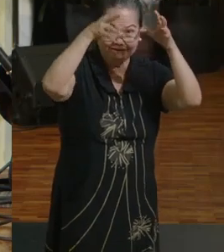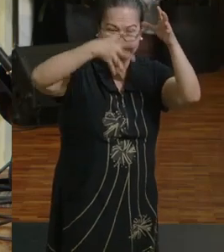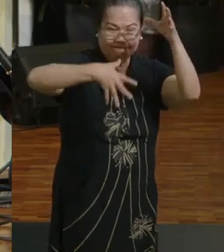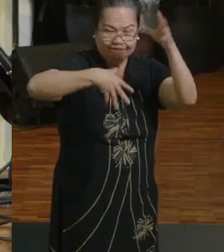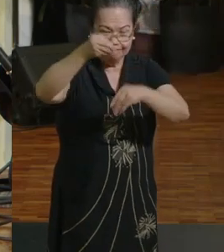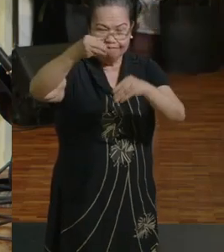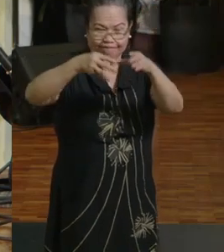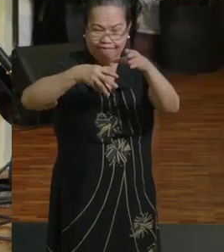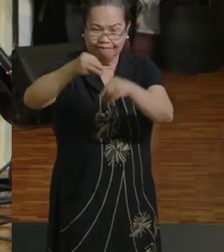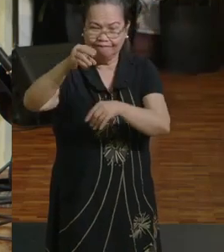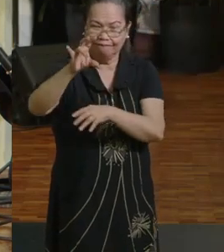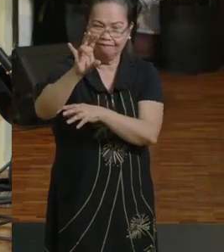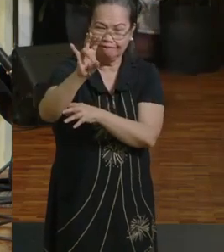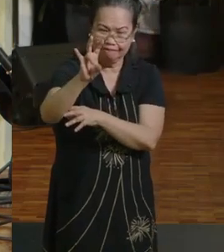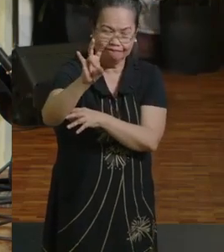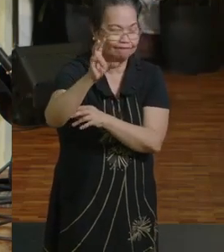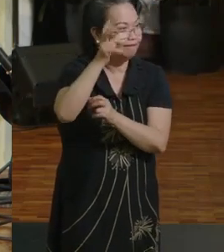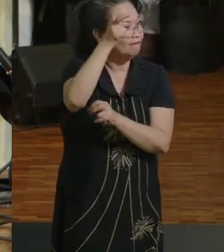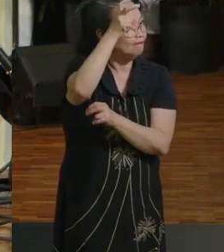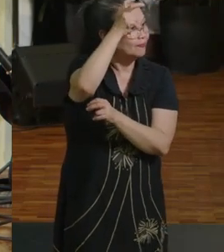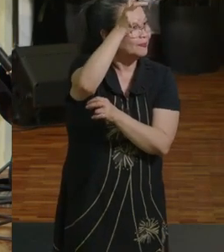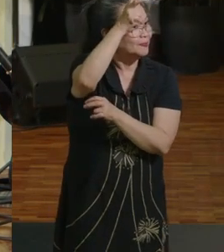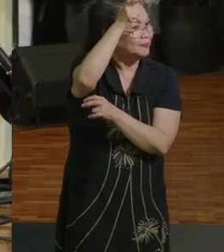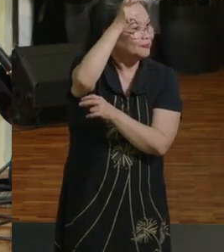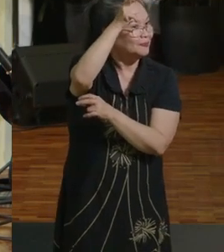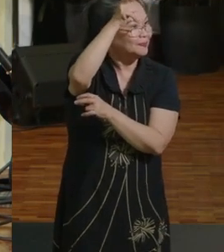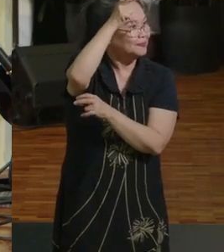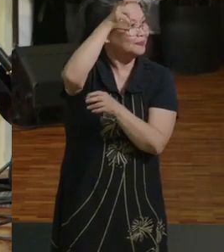7 demons ni Mary.